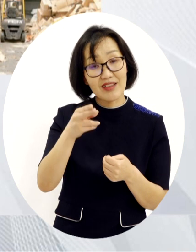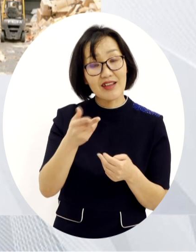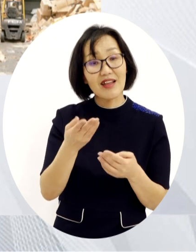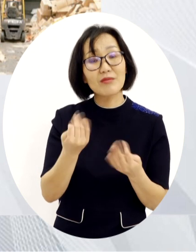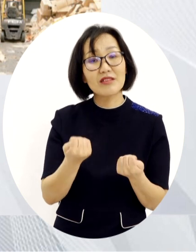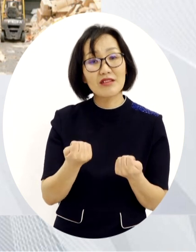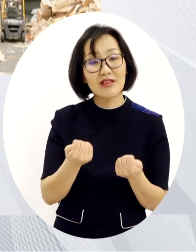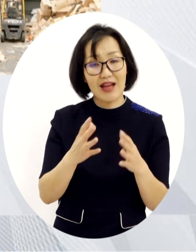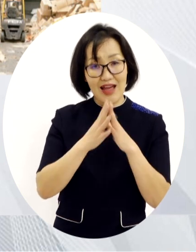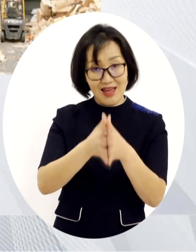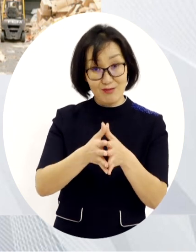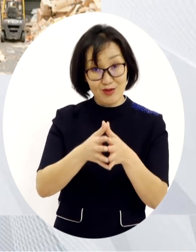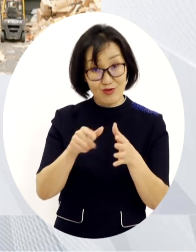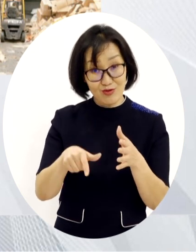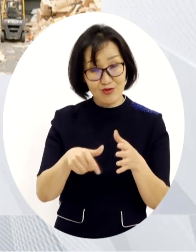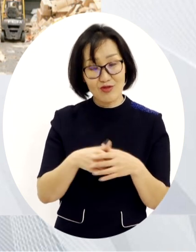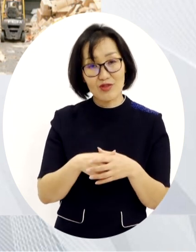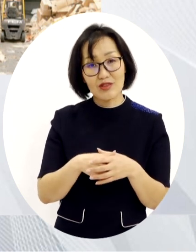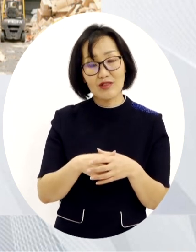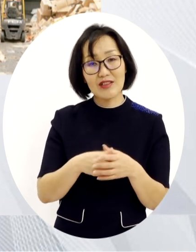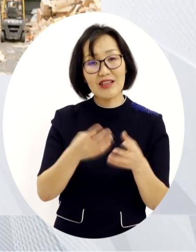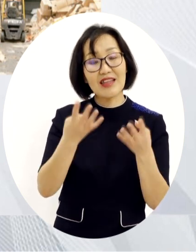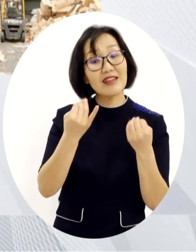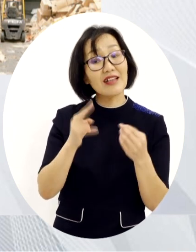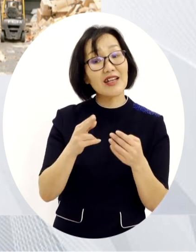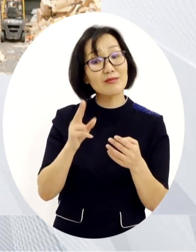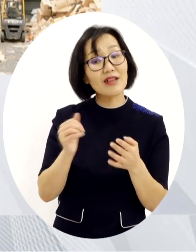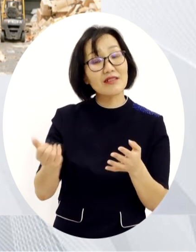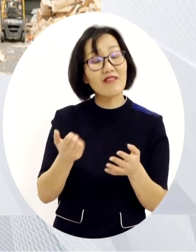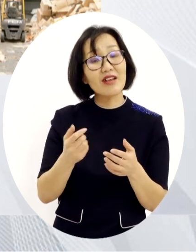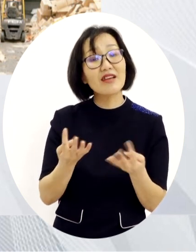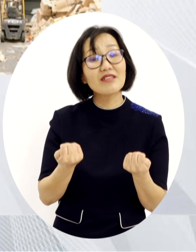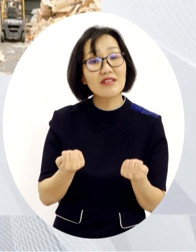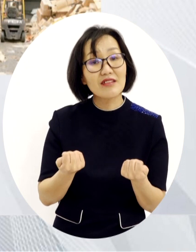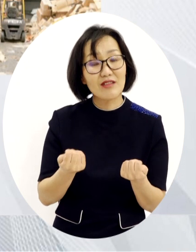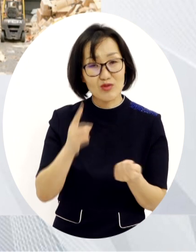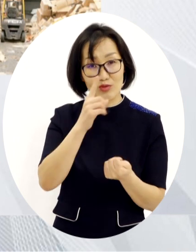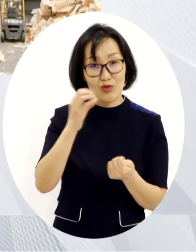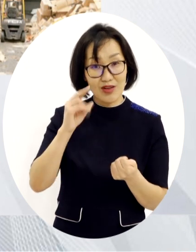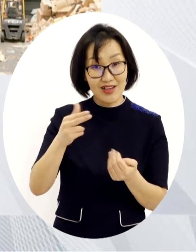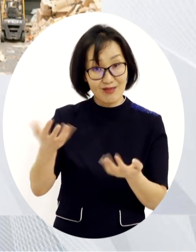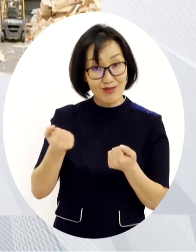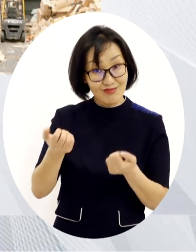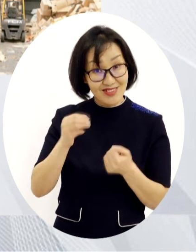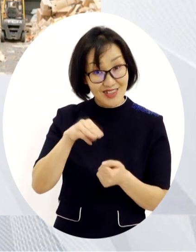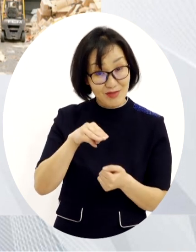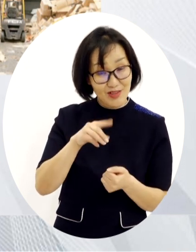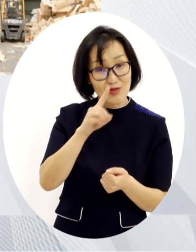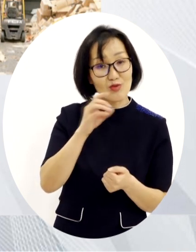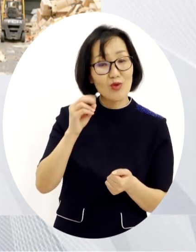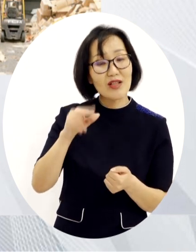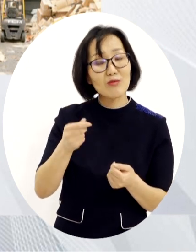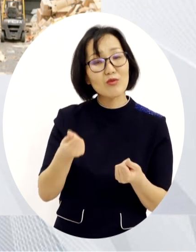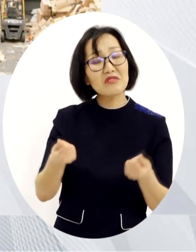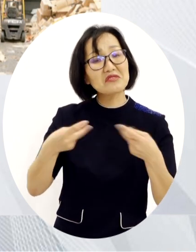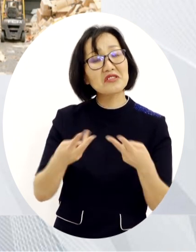50 кг нь 10000 төгрөг. Хэдэн килограмм цаас цуглуулсан бэлээ? 100 кг-ыг цуглуулсан.